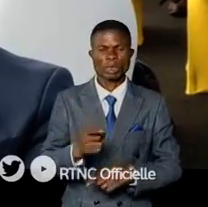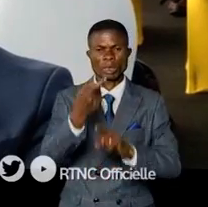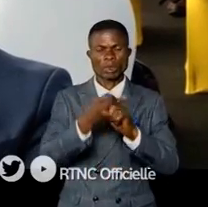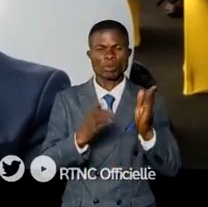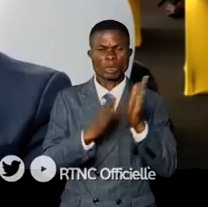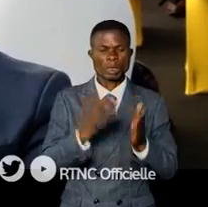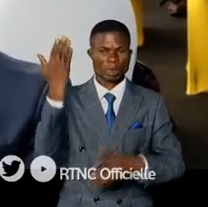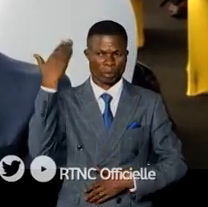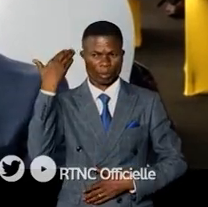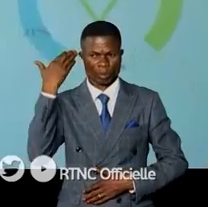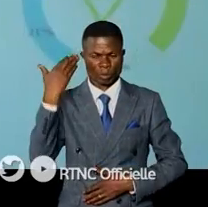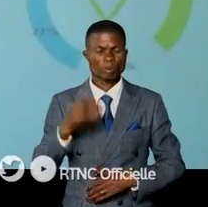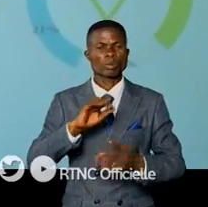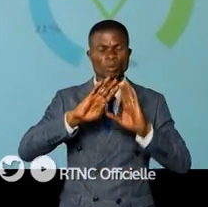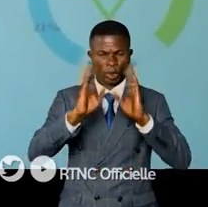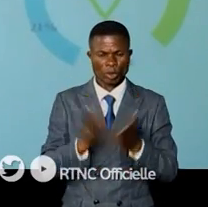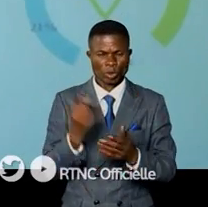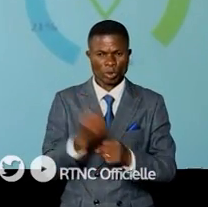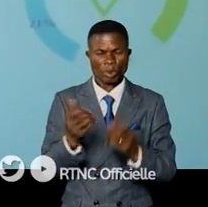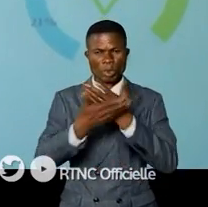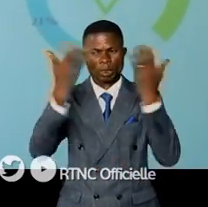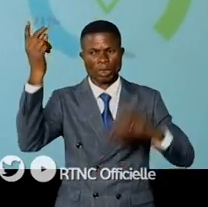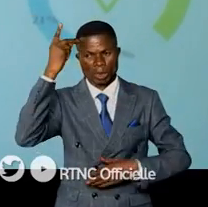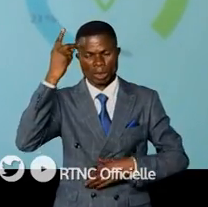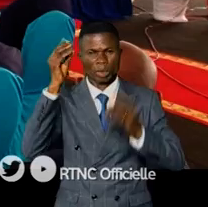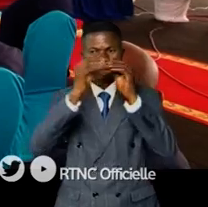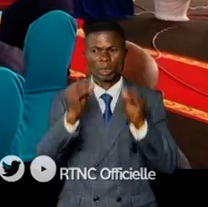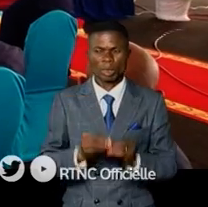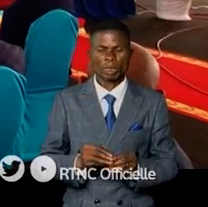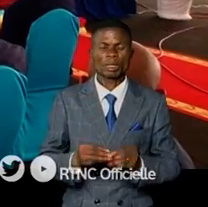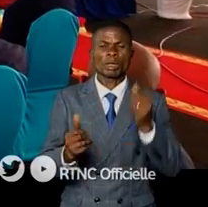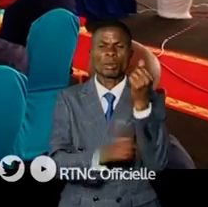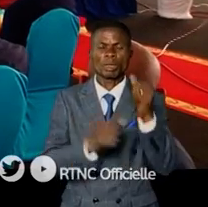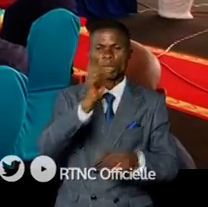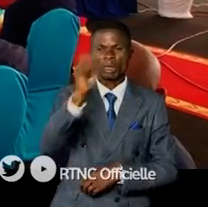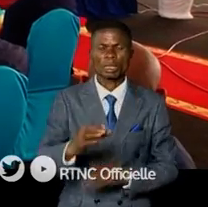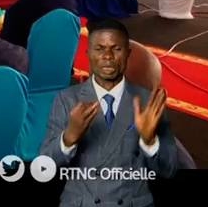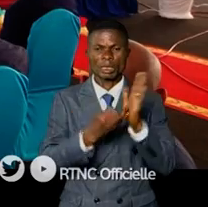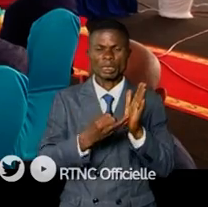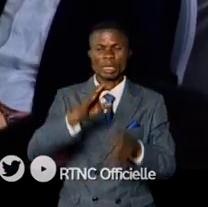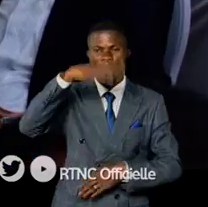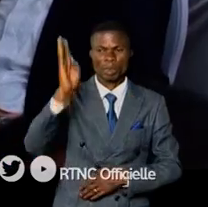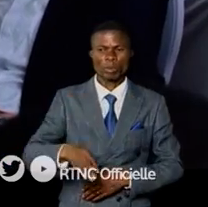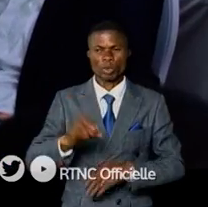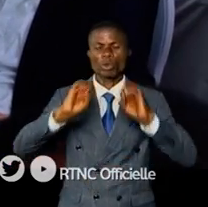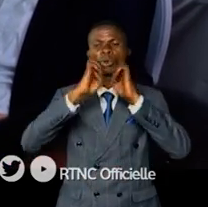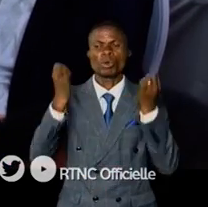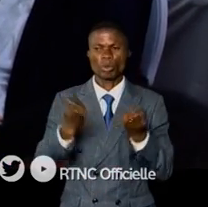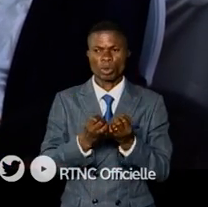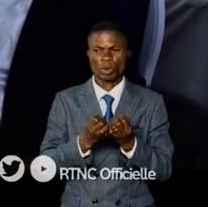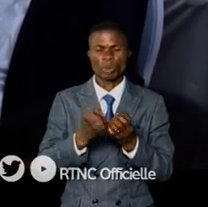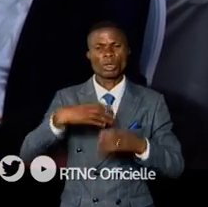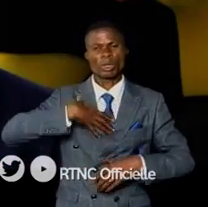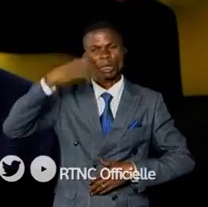dernier. D'après les résultats réalisés, la ville de Kinshasa vient en tête avec 37% d'entreprises des lauréats avec forte représentation